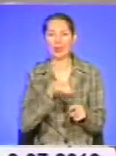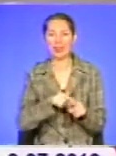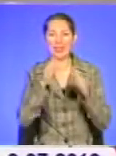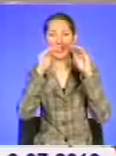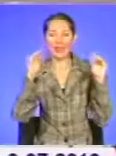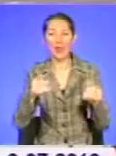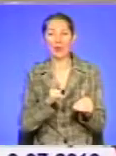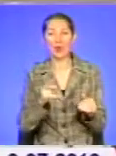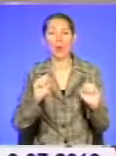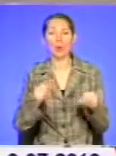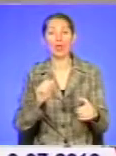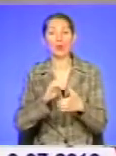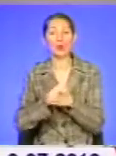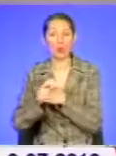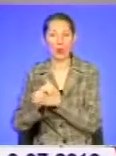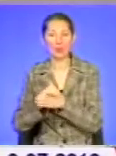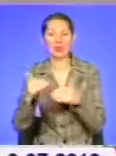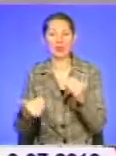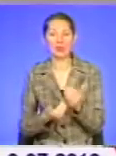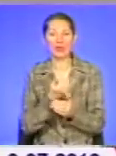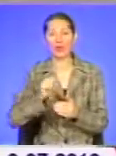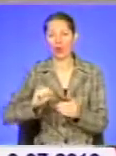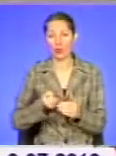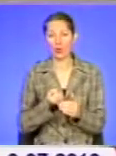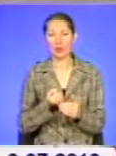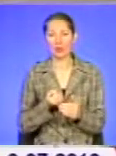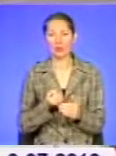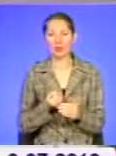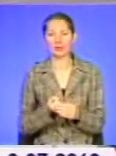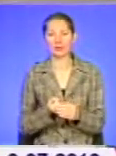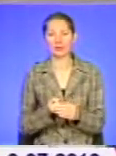можна познайомитися з новими друзями.